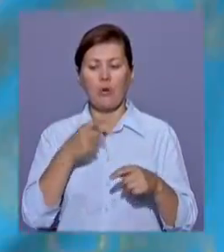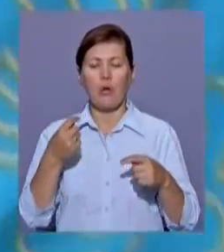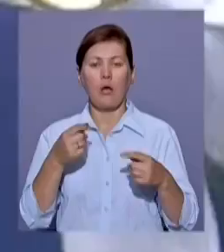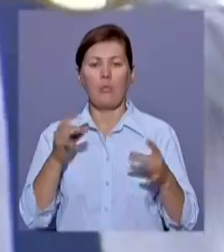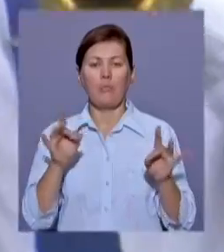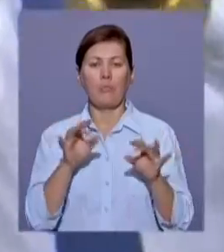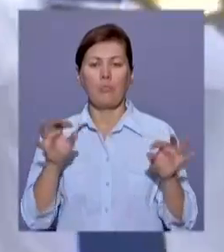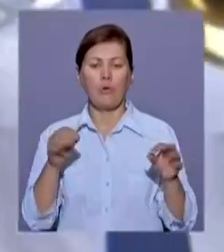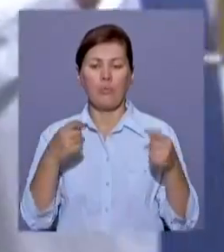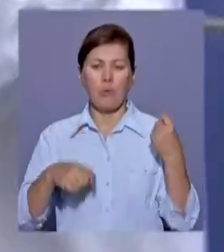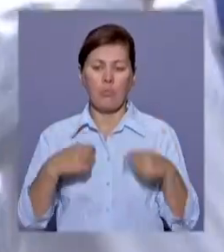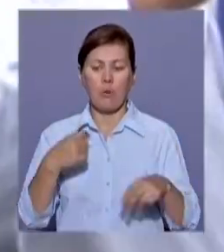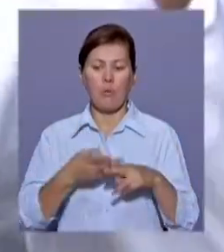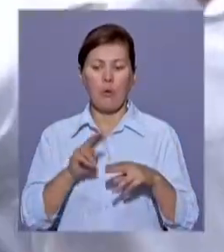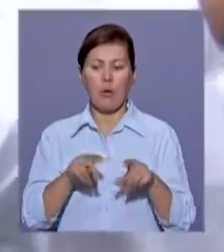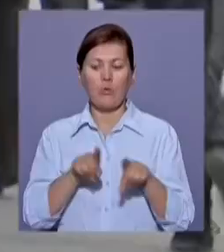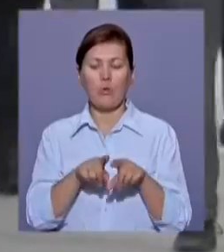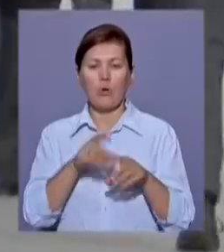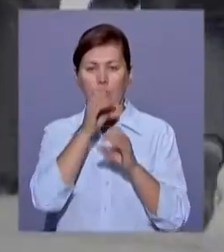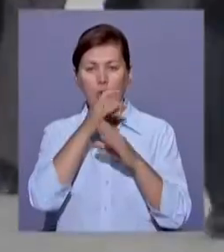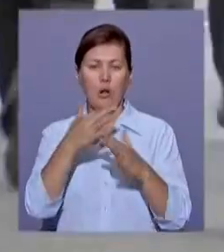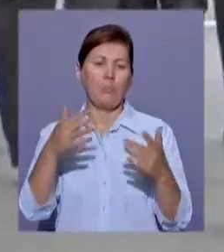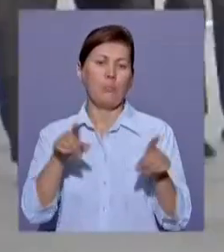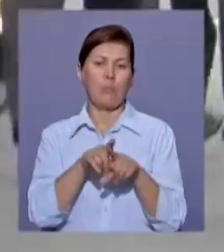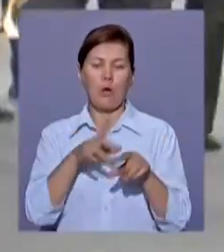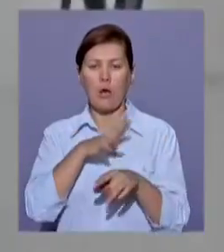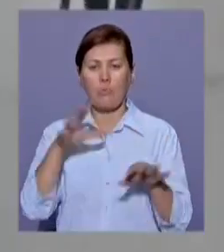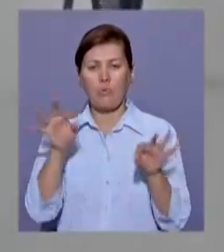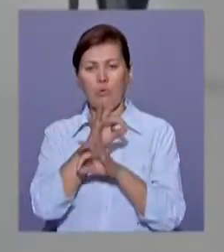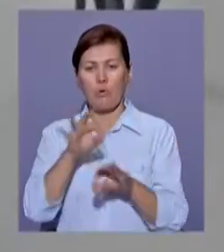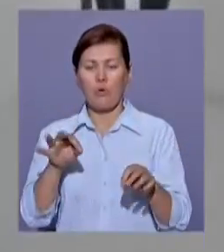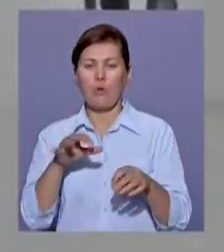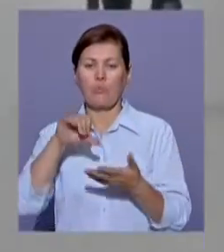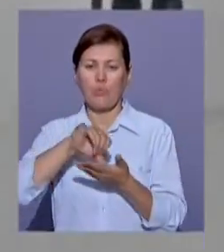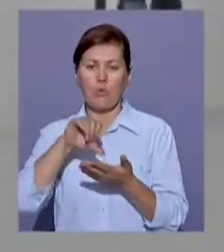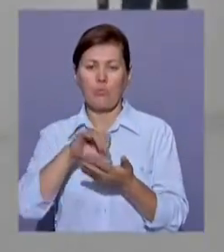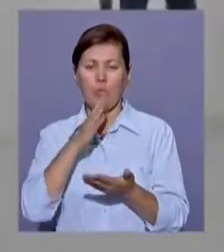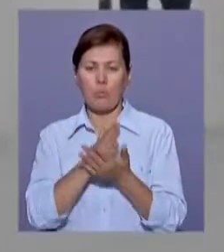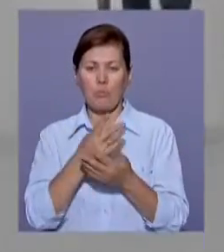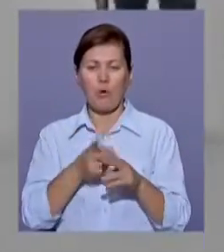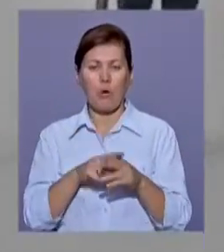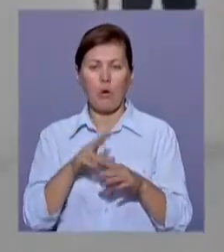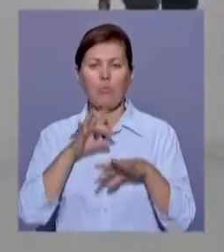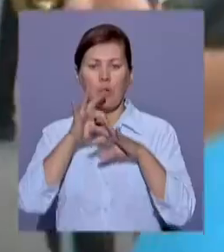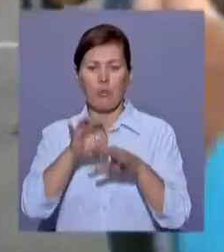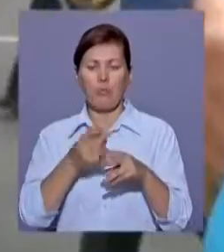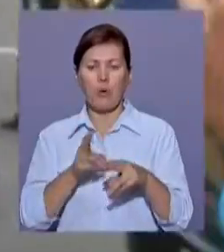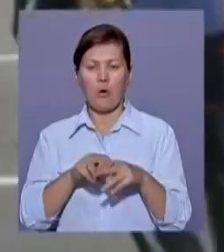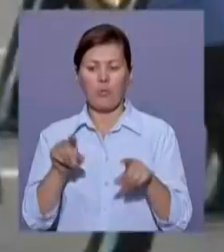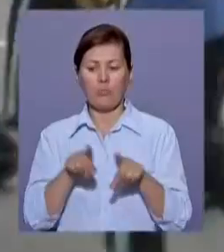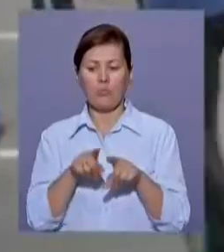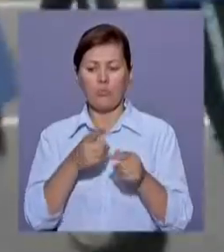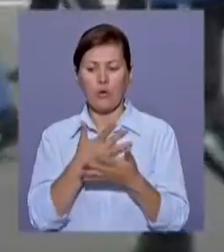аспаппен республика даңғылы бойымен түрлі әуендерді ойнап өтті. Бұл мәдени шара Астана Самал атты үрмелі